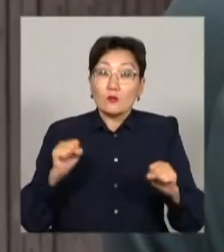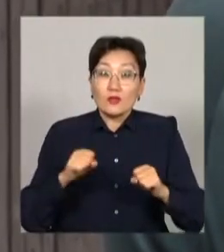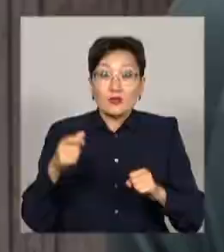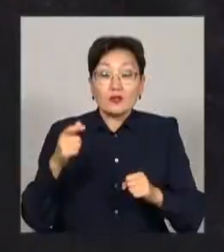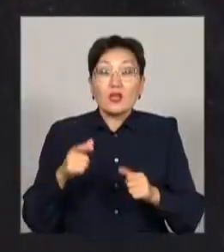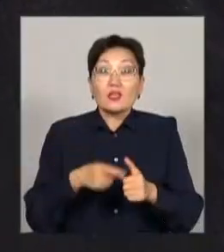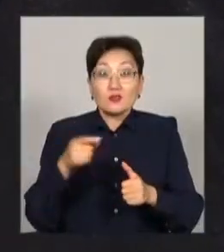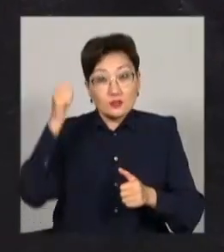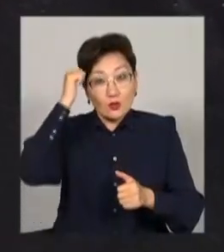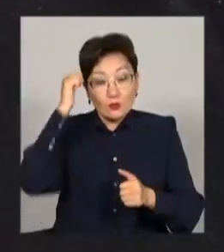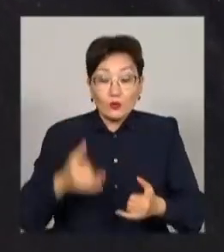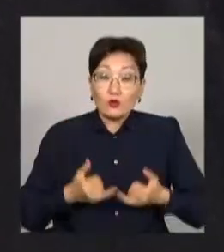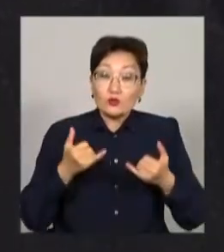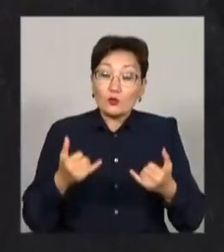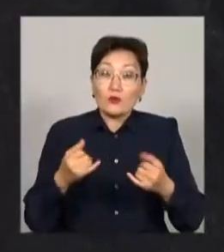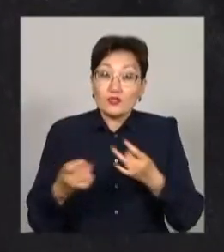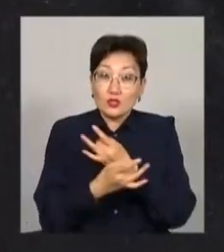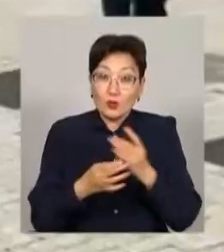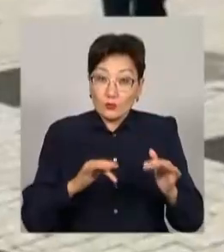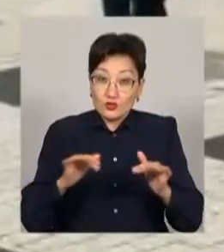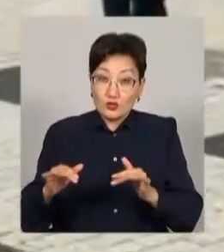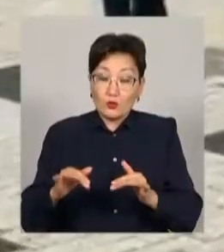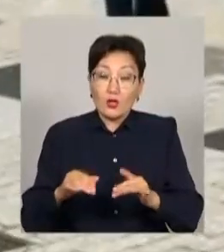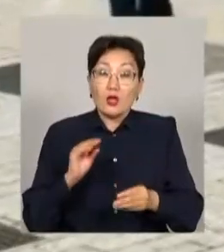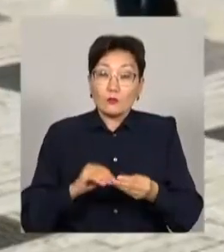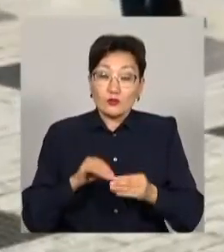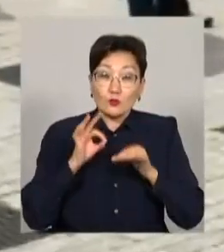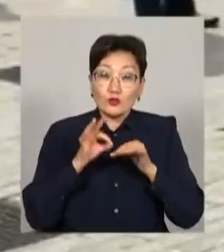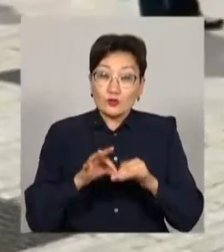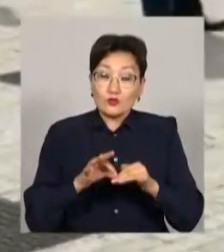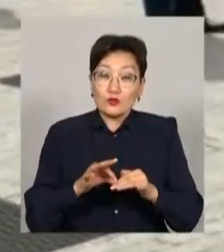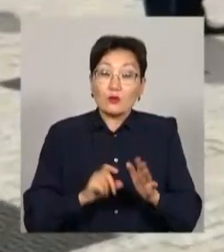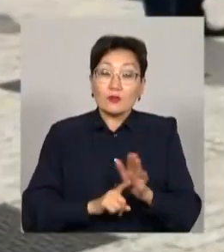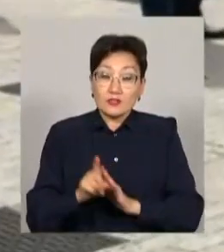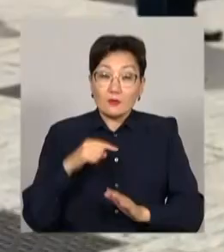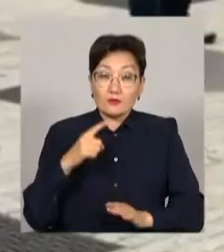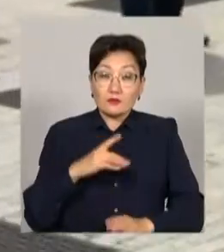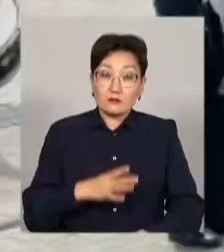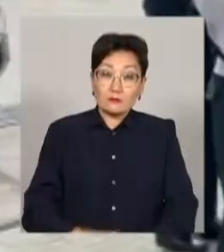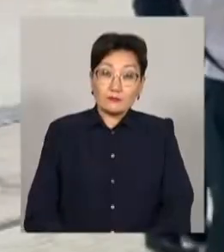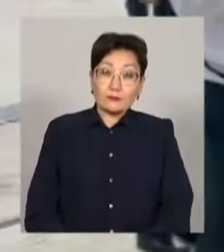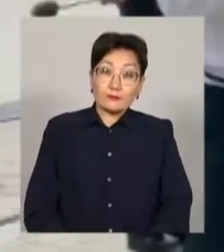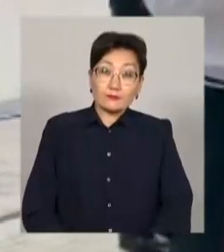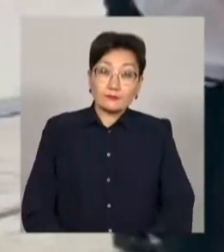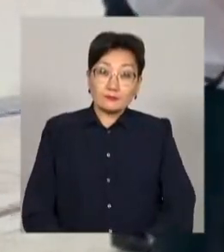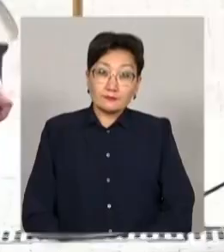батырлардың есімін ұлықтау үшін мәдени іс-шараларда жиі өткізуді қолға аламыз дейді.